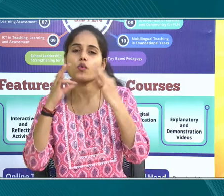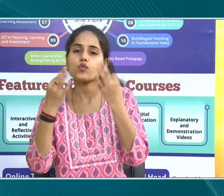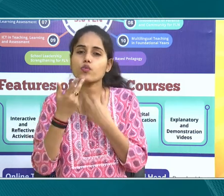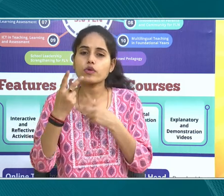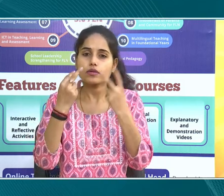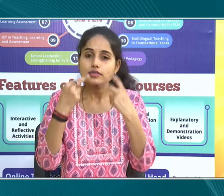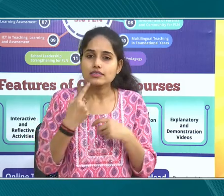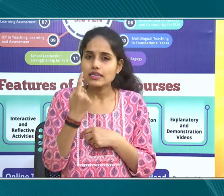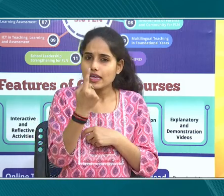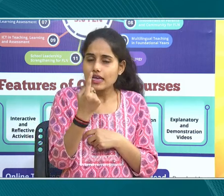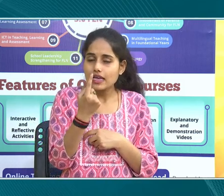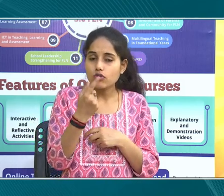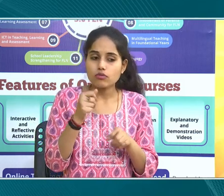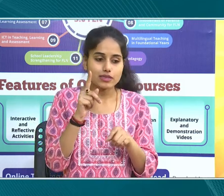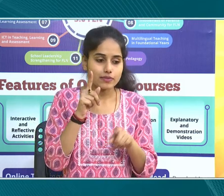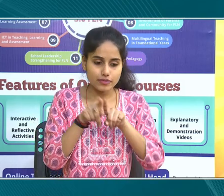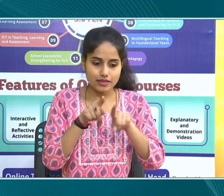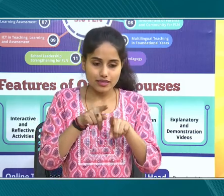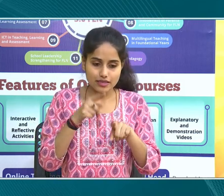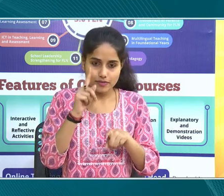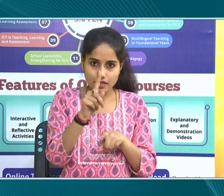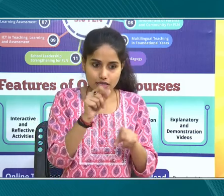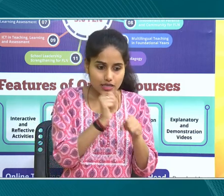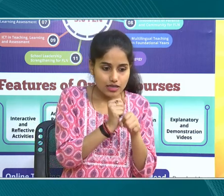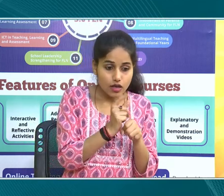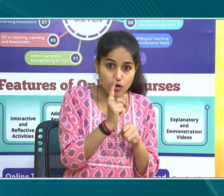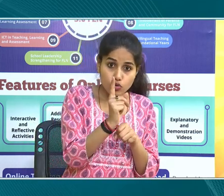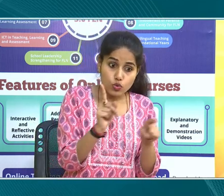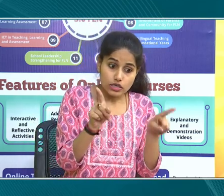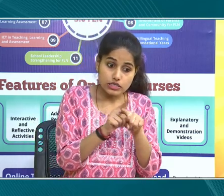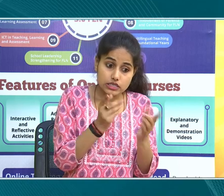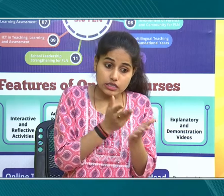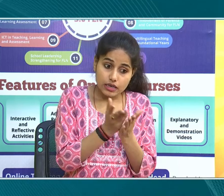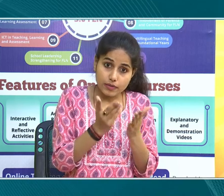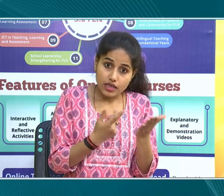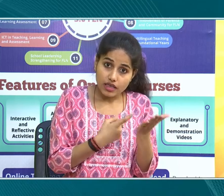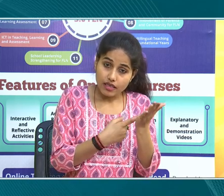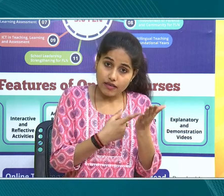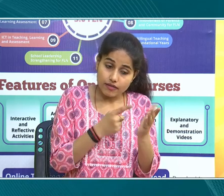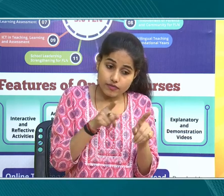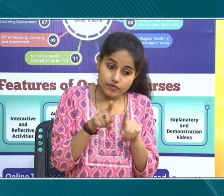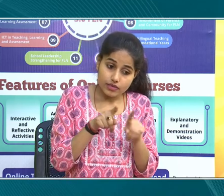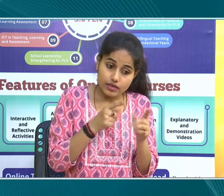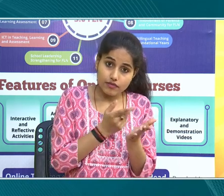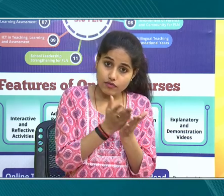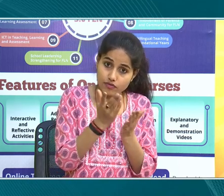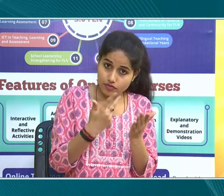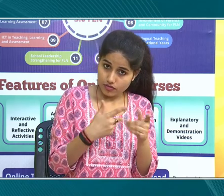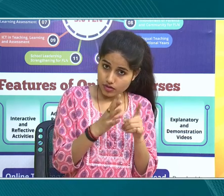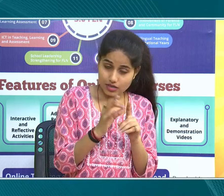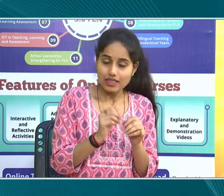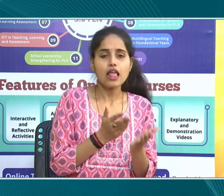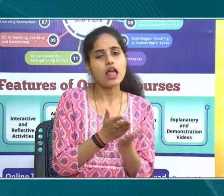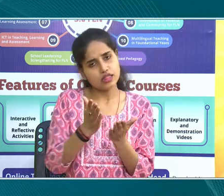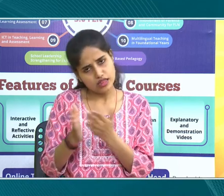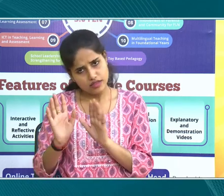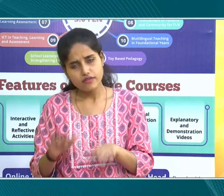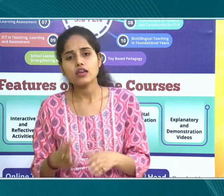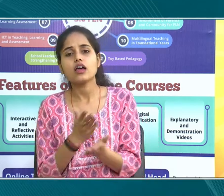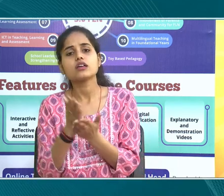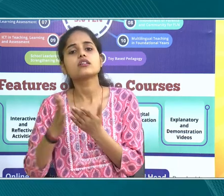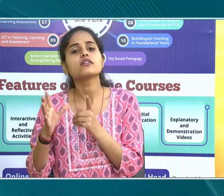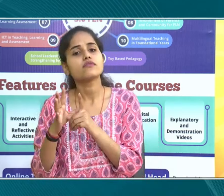किसी भी कम को मैथ्स में करने का नहीं होता है मल्टीपल तरीके से हो सकते हैं इनफॉर्मल स्ट्रैटेजिस भी होती है जरूरी नहीं है